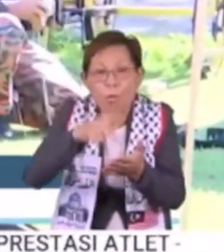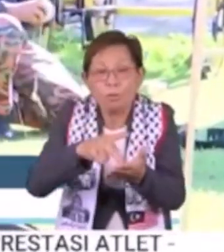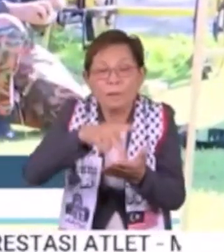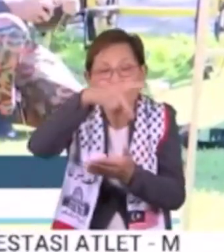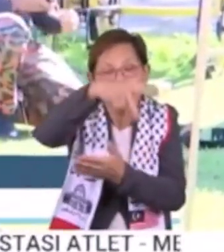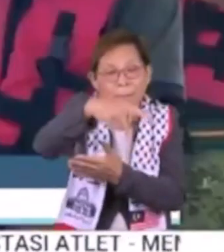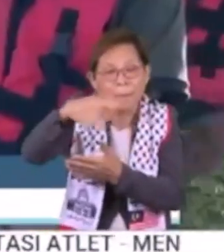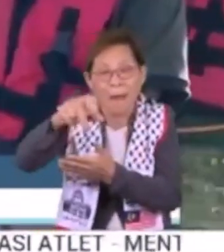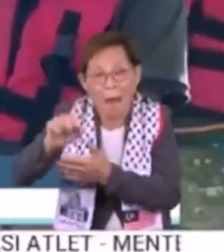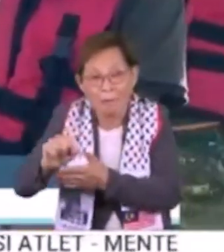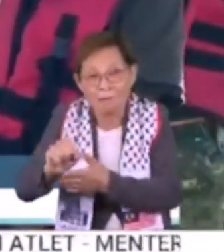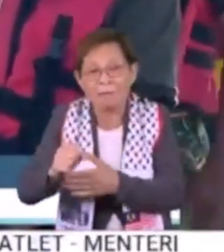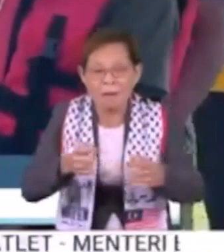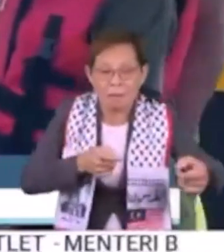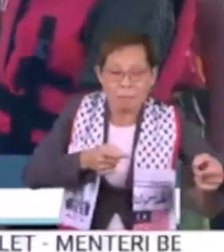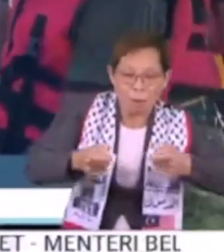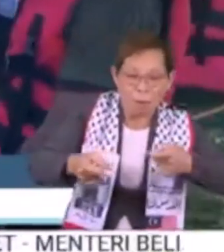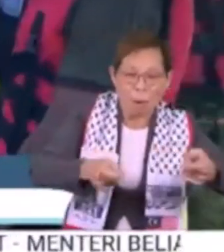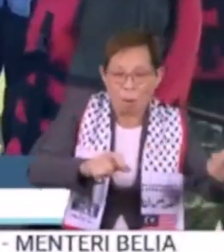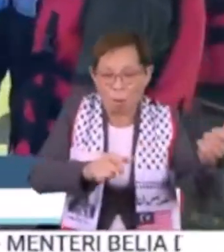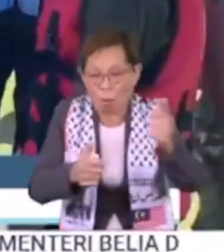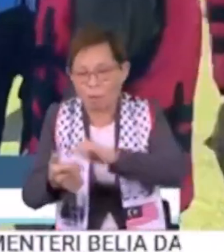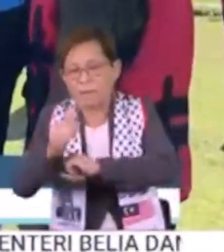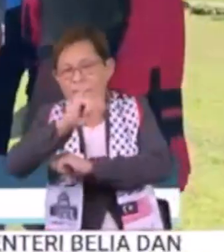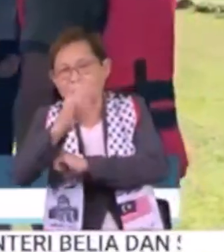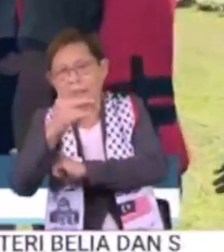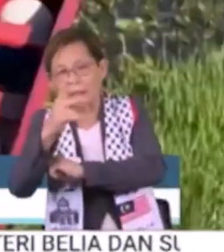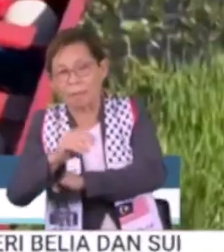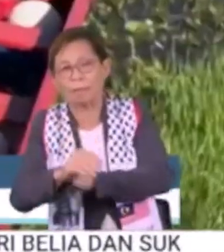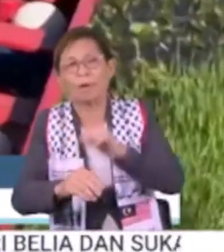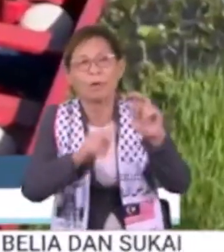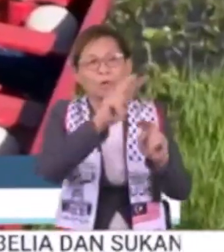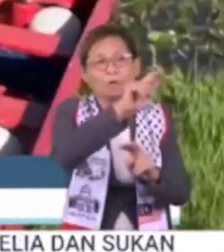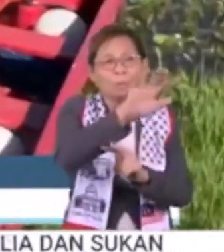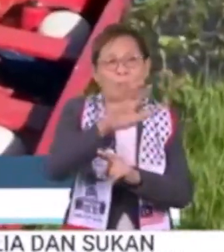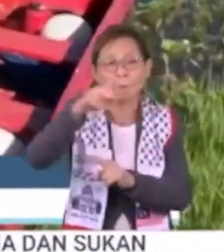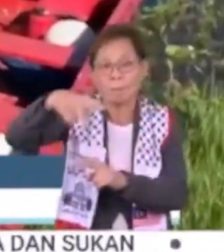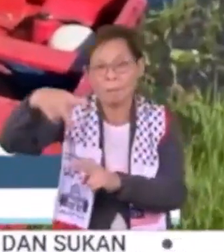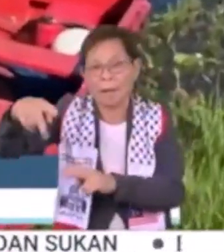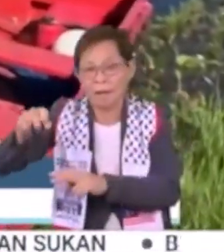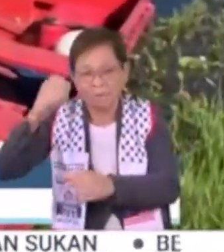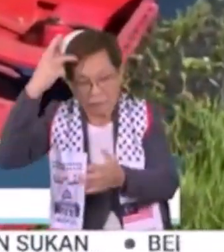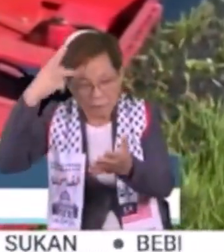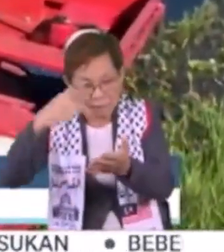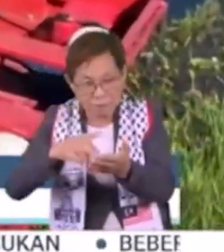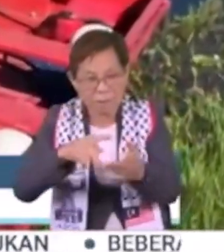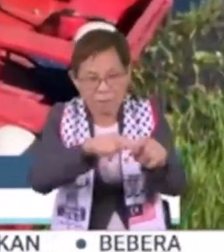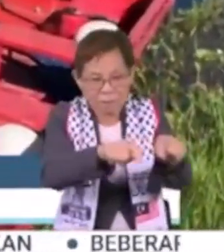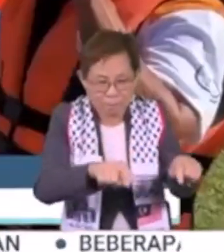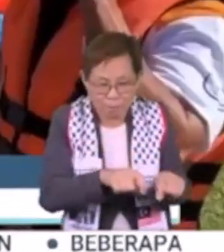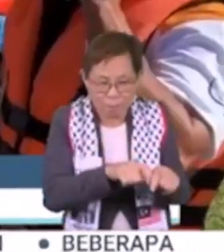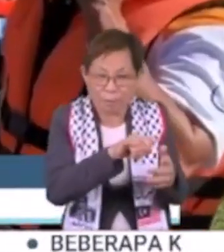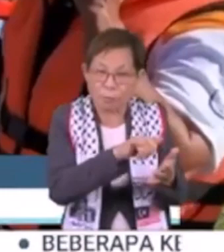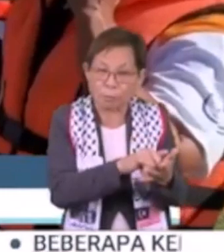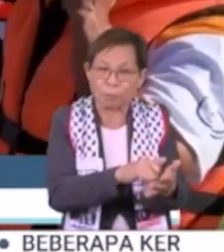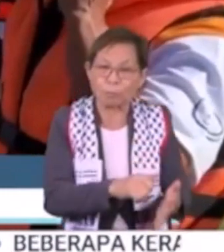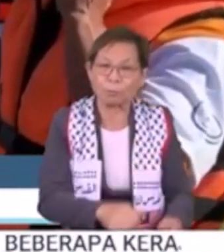yang dikelola oleh jabatan kebajikan masyarakat sebanyak 25 PPS dikenal pasti di daerah